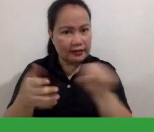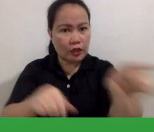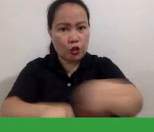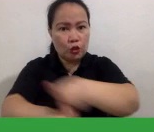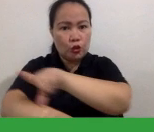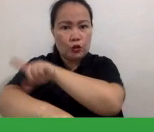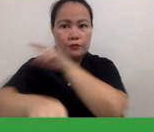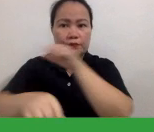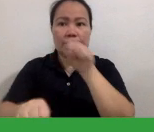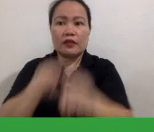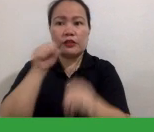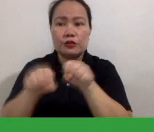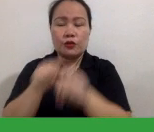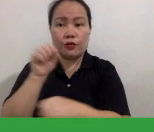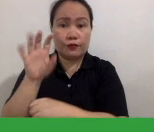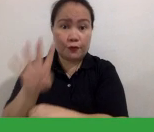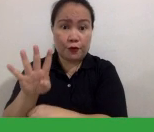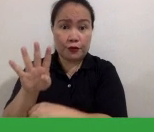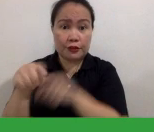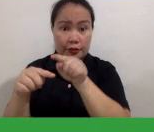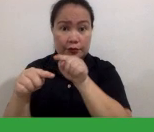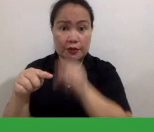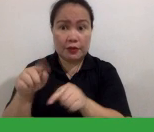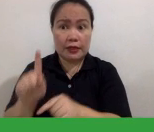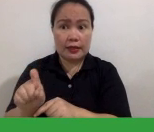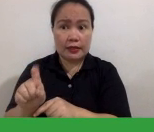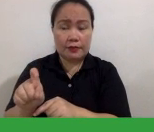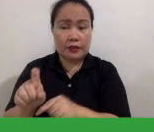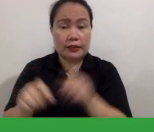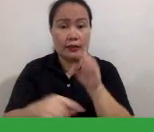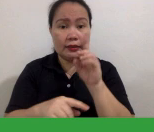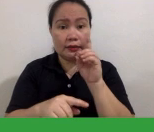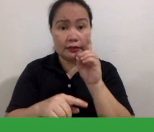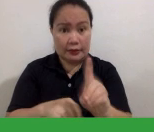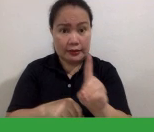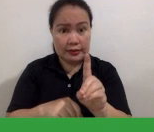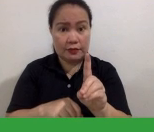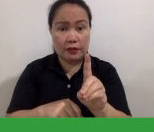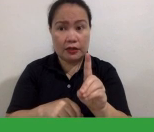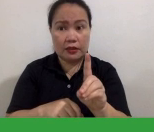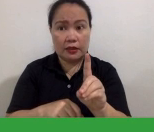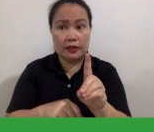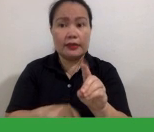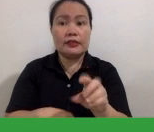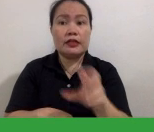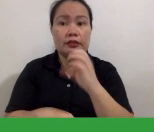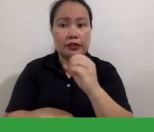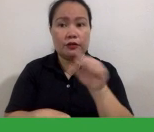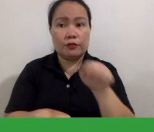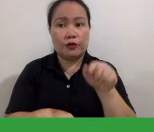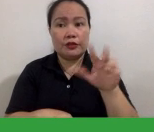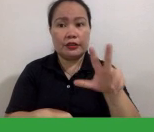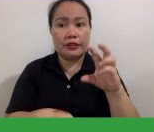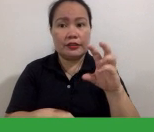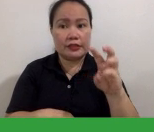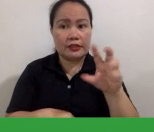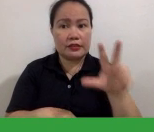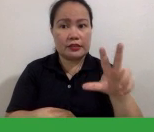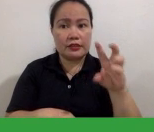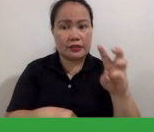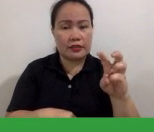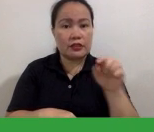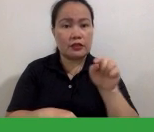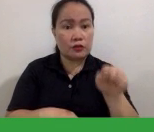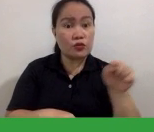nito is para hindi na natin siya isulat ng mahaba. Alright. So, therefore, 4 divided by 11 in